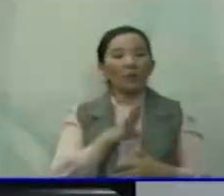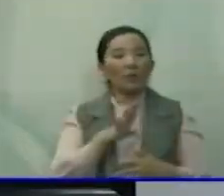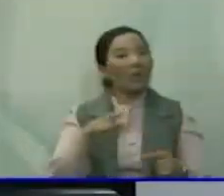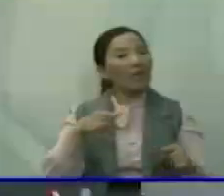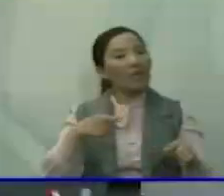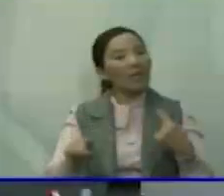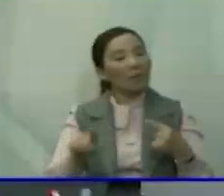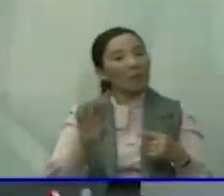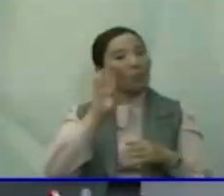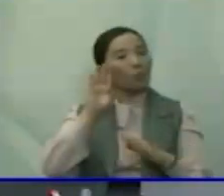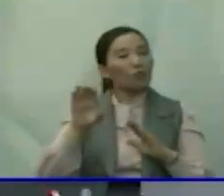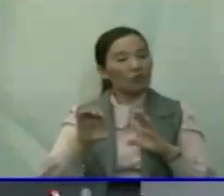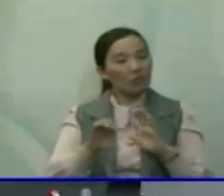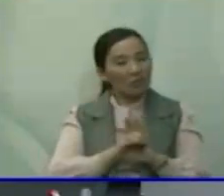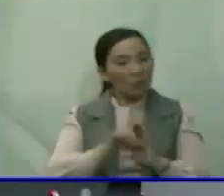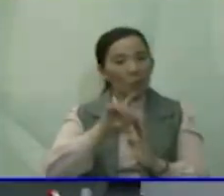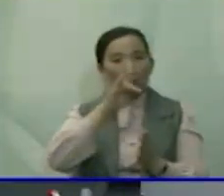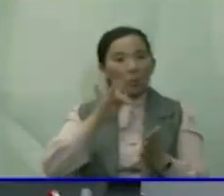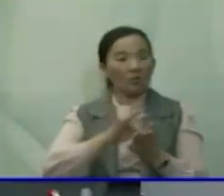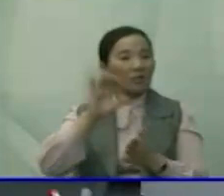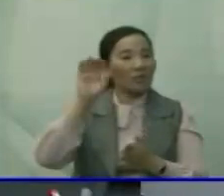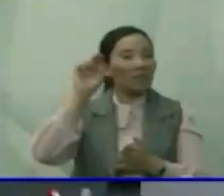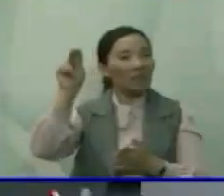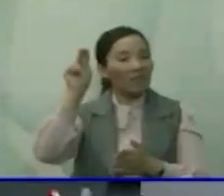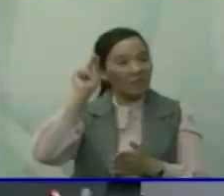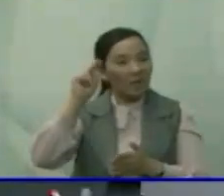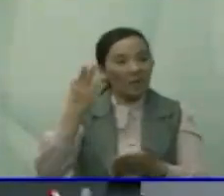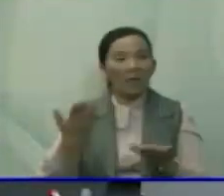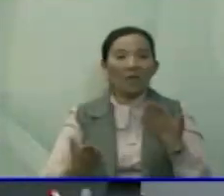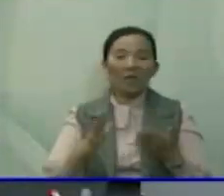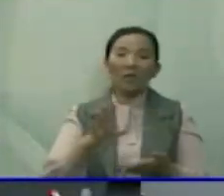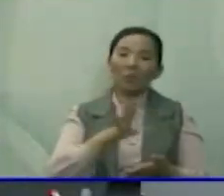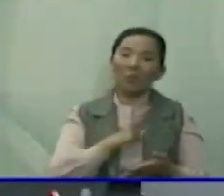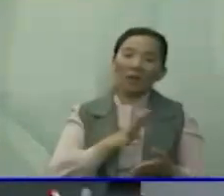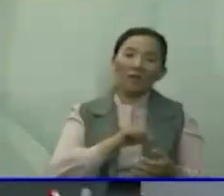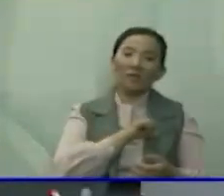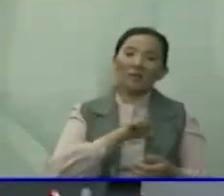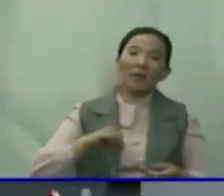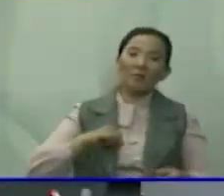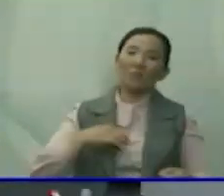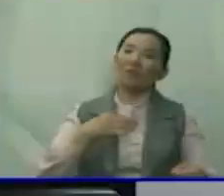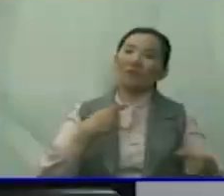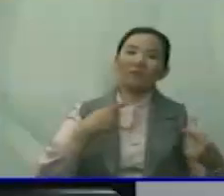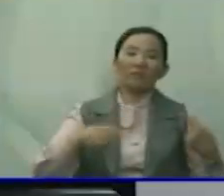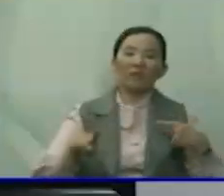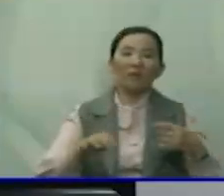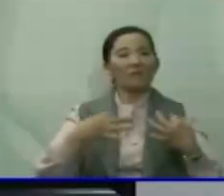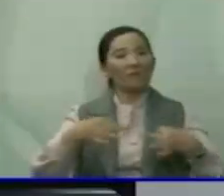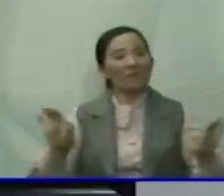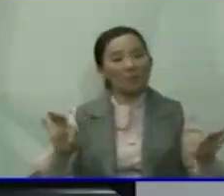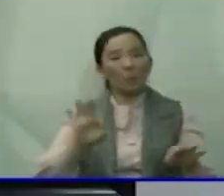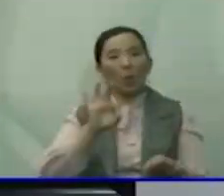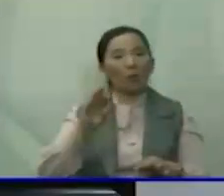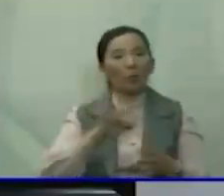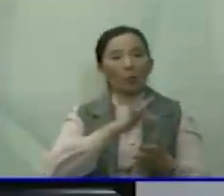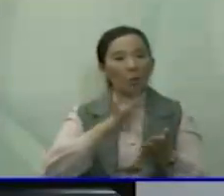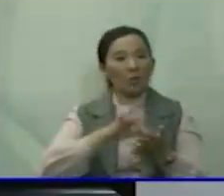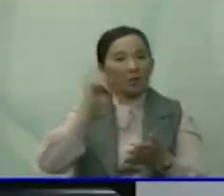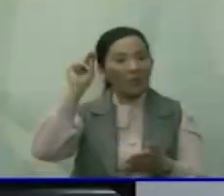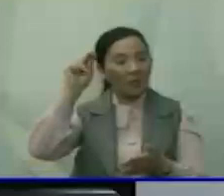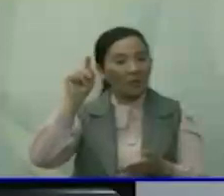подчинены китаю либо находились в зависимости от китая и так вот у